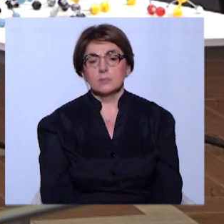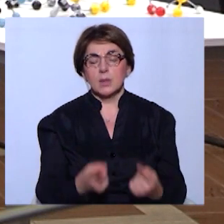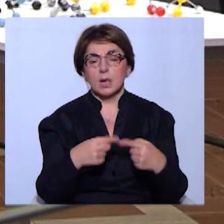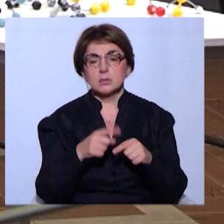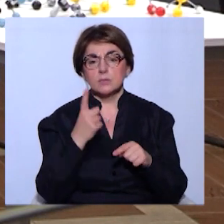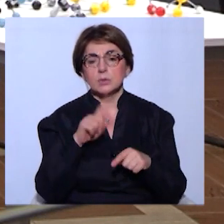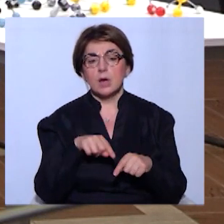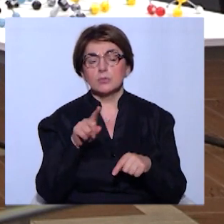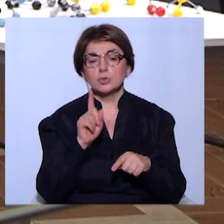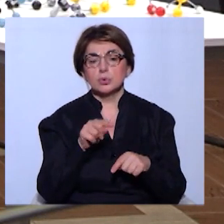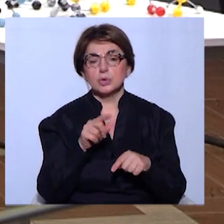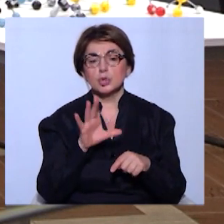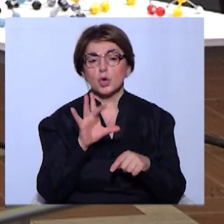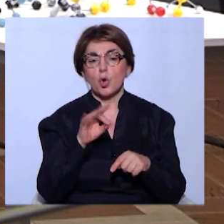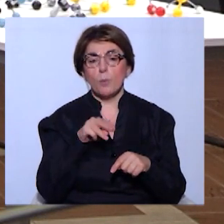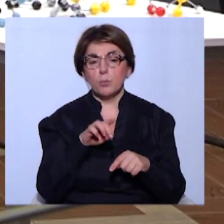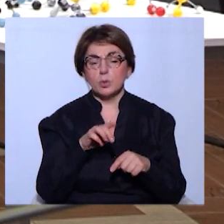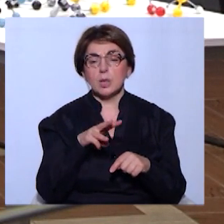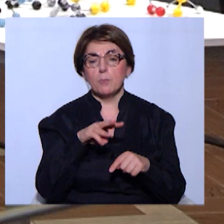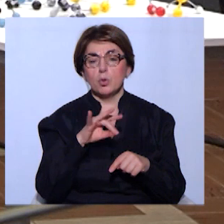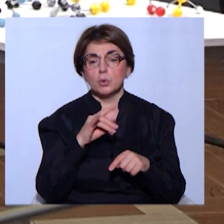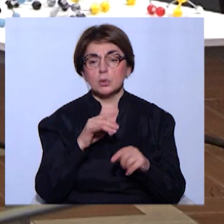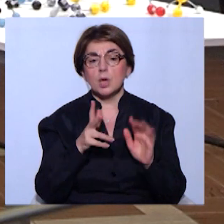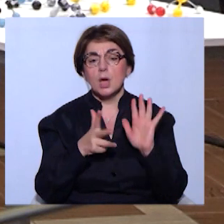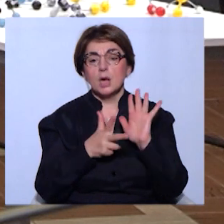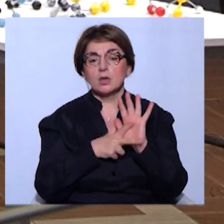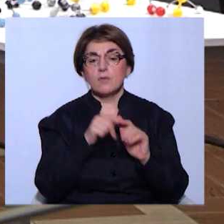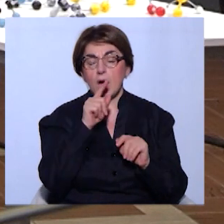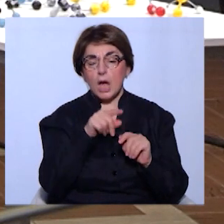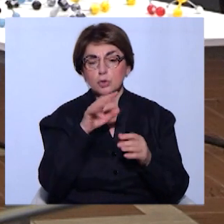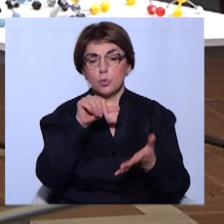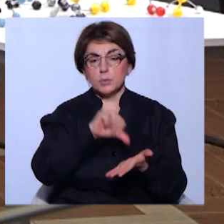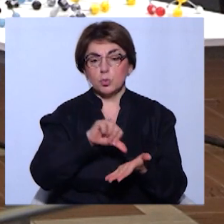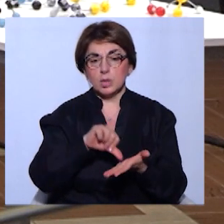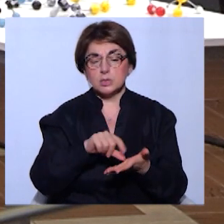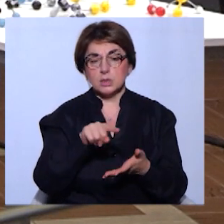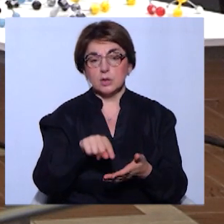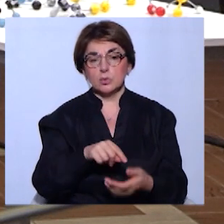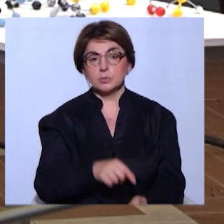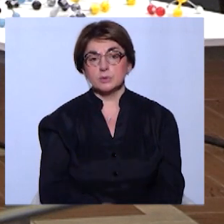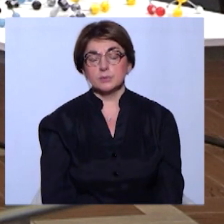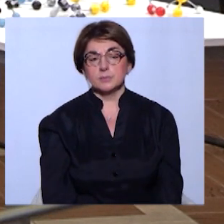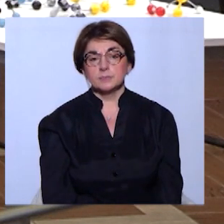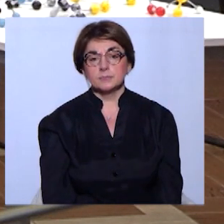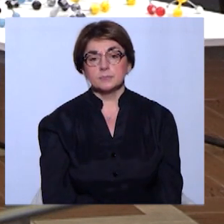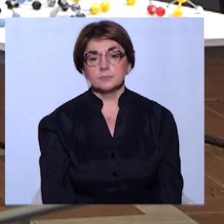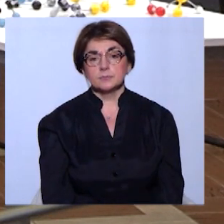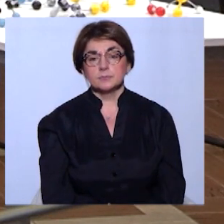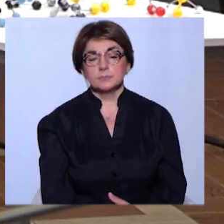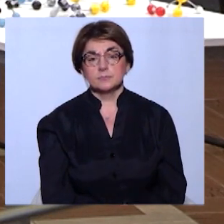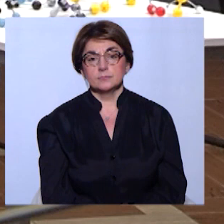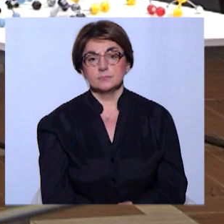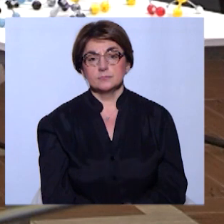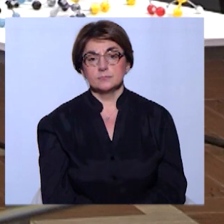ამ შემთხვევაში ეს 8, ხოლო პლასტიკურ გოგირდში კი გოგირდის ატომები ერთმანეთთან არიან დაკავშირებული და ის პოლიმერულ